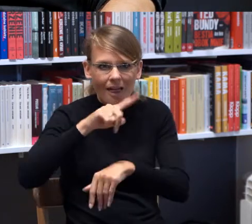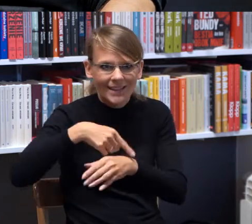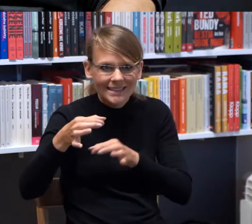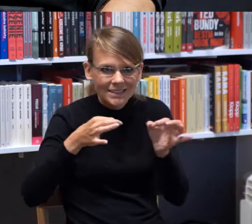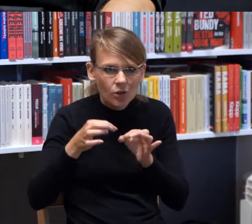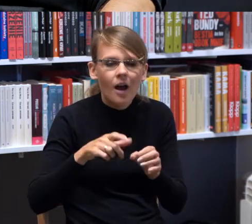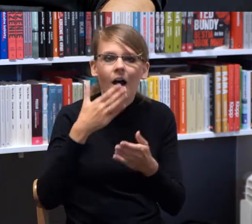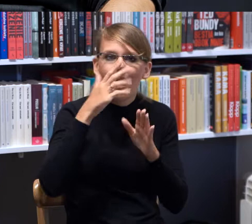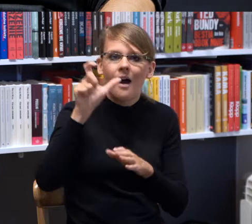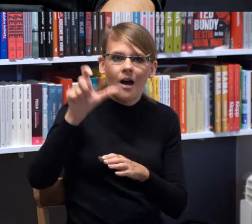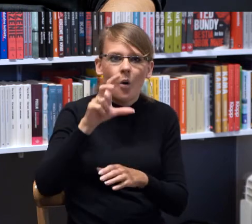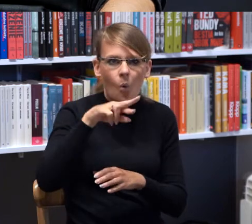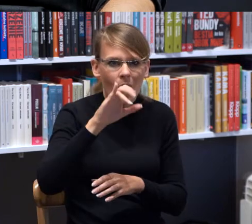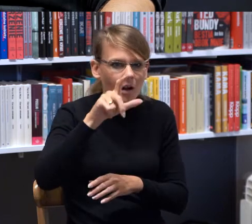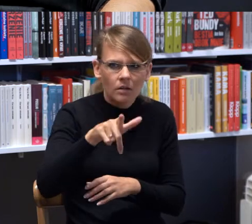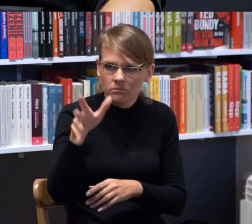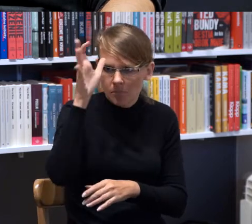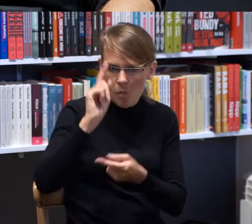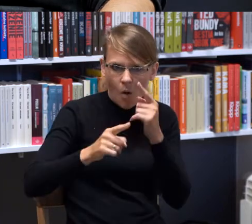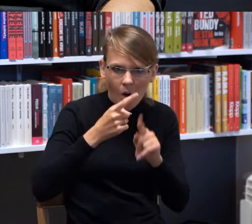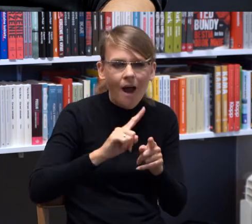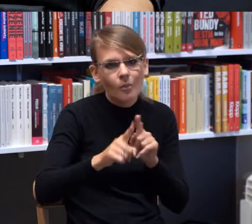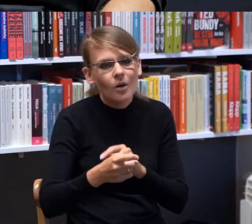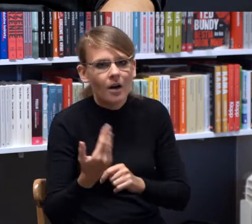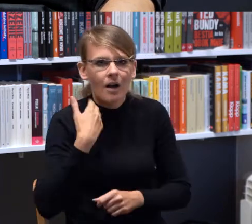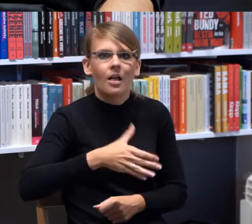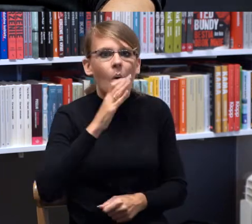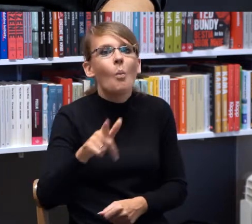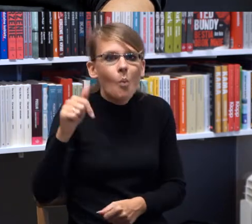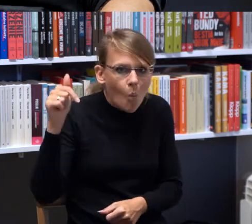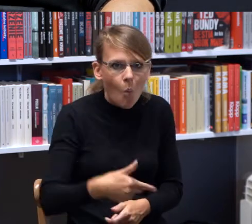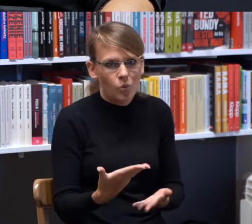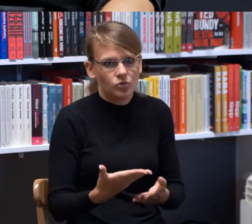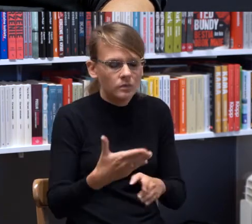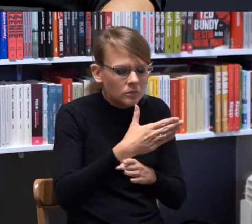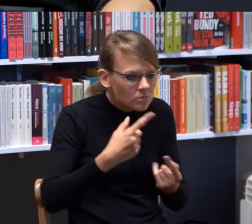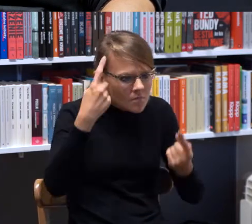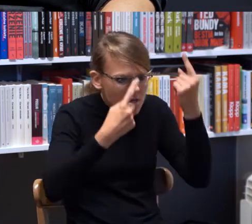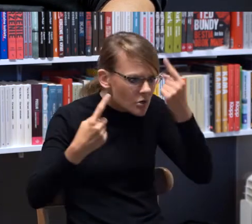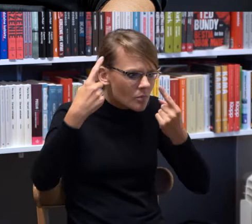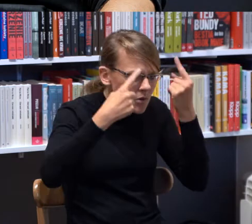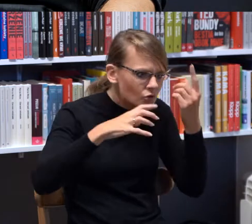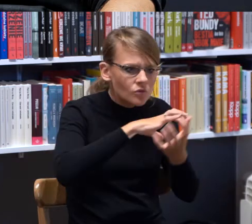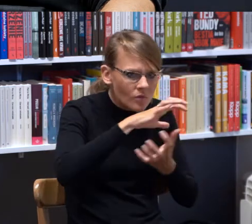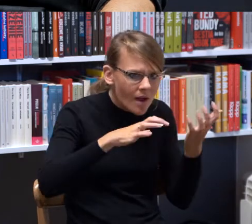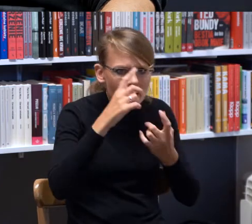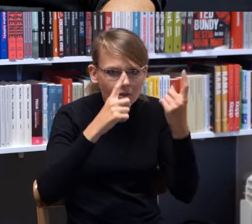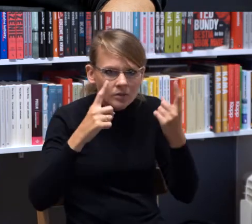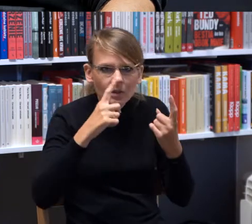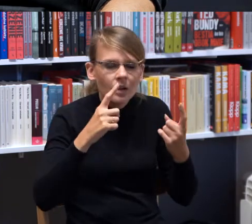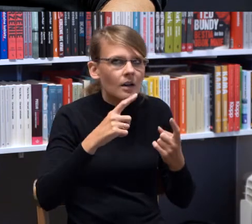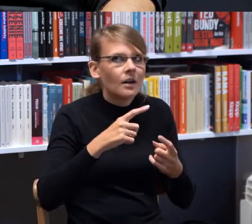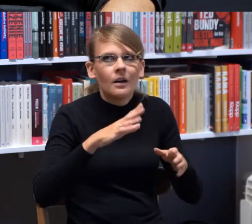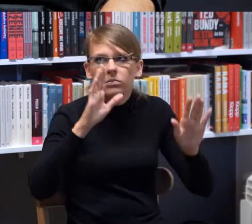ten geniusz polityczny, który potem sobie chlapnie, tak? No bo musi, no bo jak już tak myślicie o tym świecie i dojdziecie do tego, jaki on jest, no to już